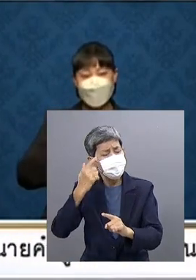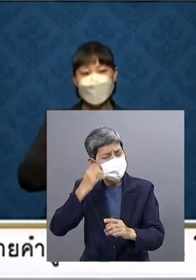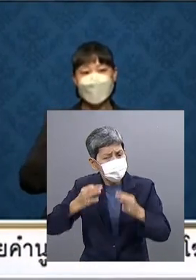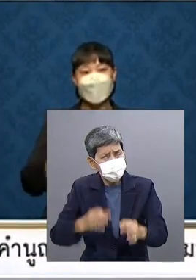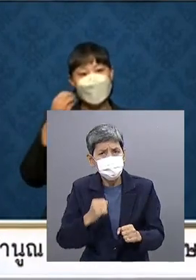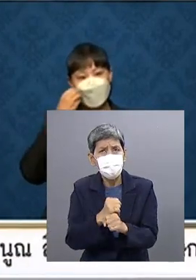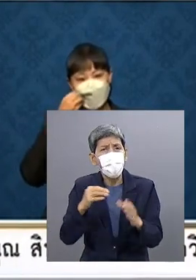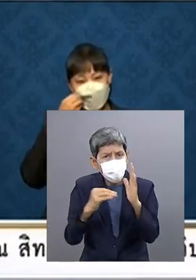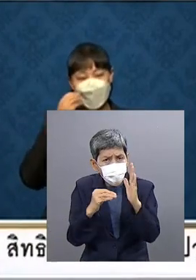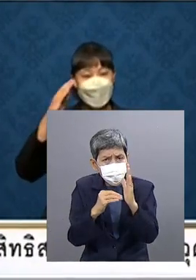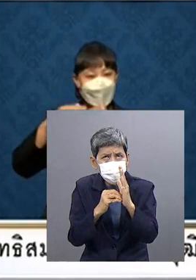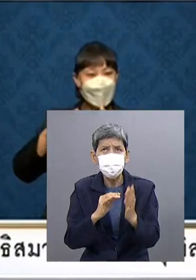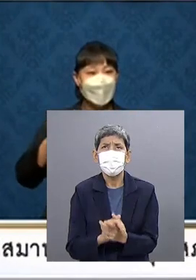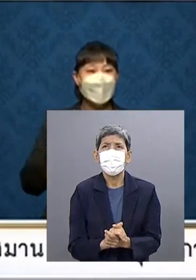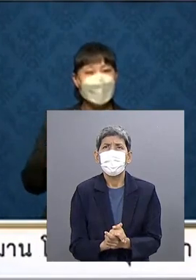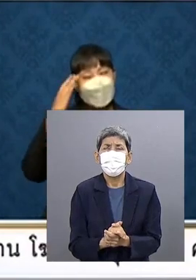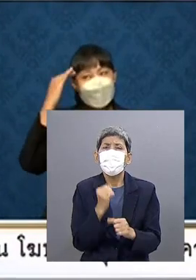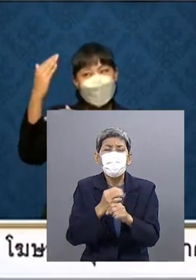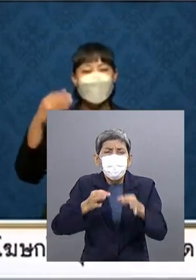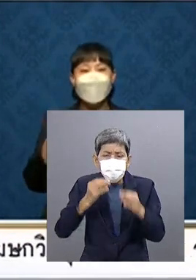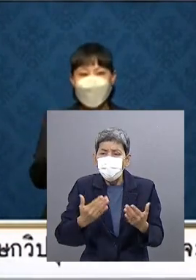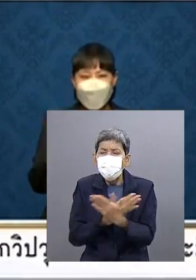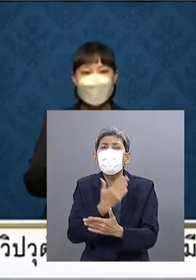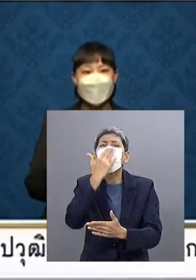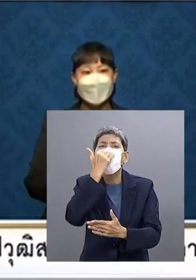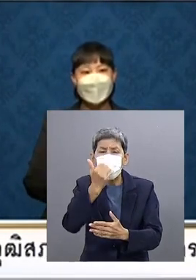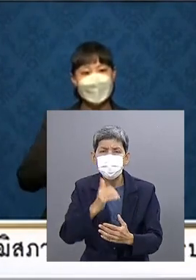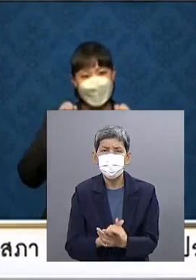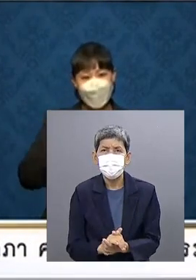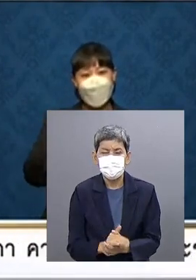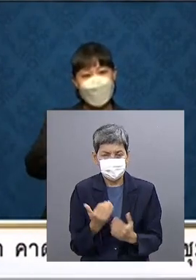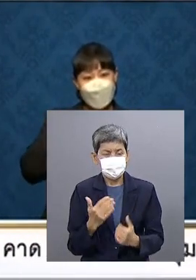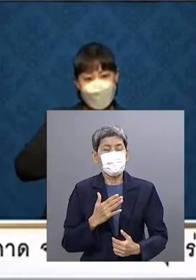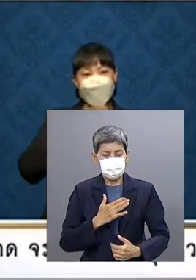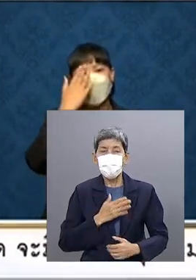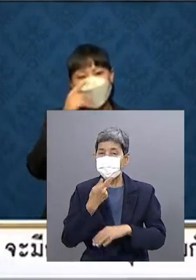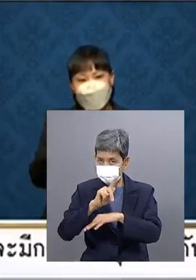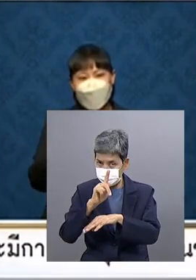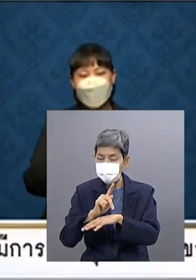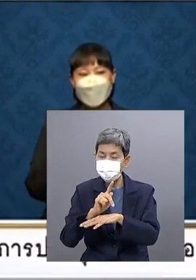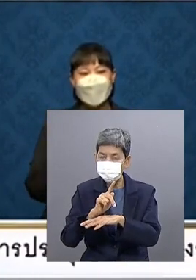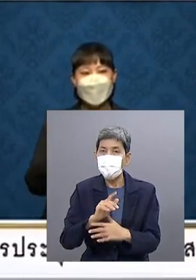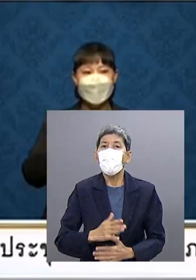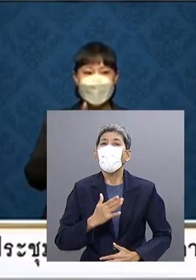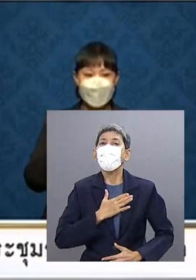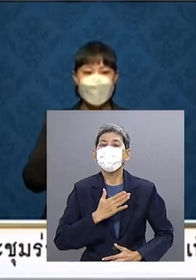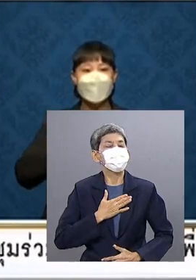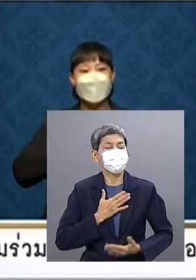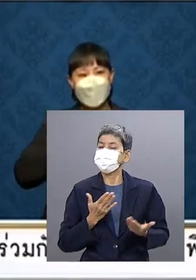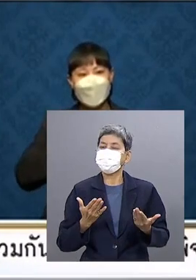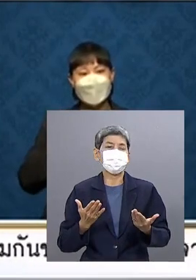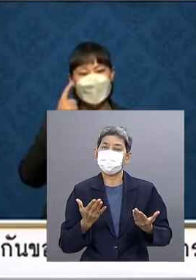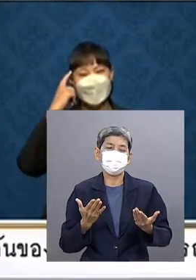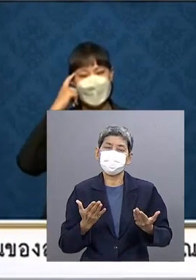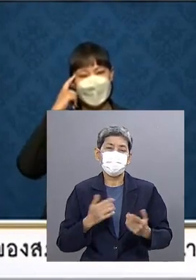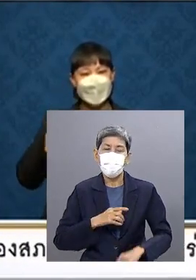กรุงเทพฯทำเป็นตัดสินใจแทนเขาทำไมดังนั้นครับท่านประธานครับผมไม่สามารถไว้